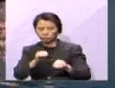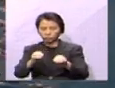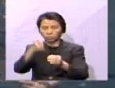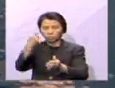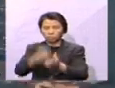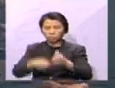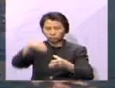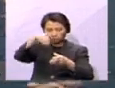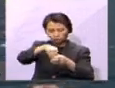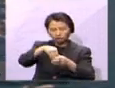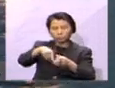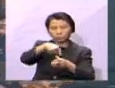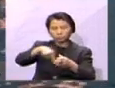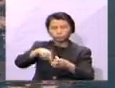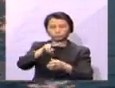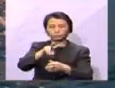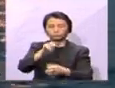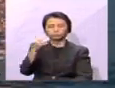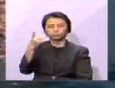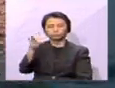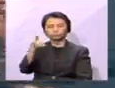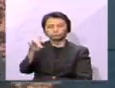harga domestik pada